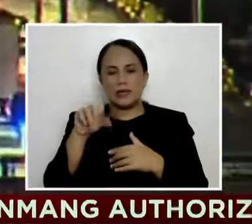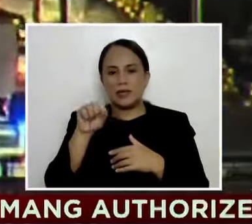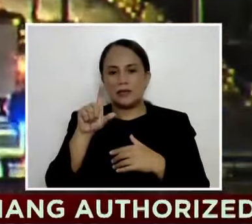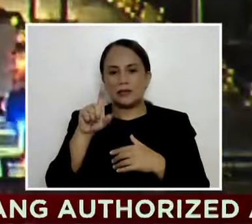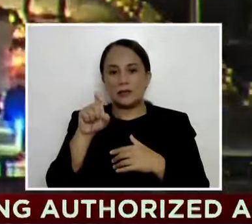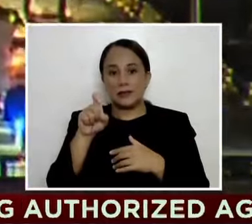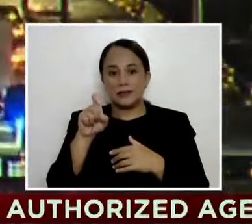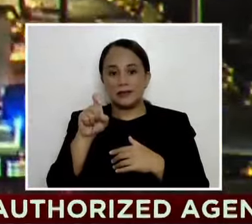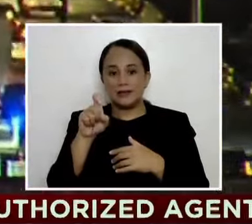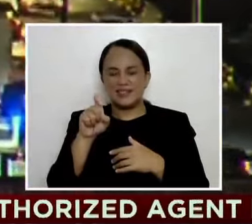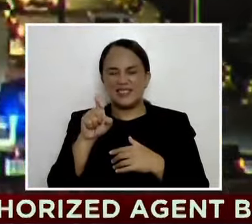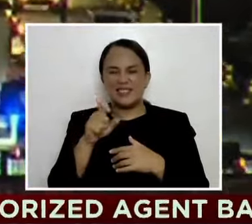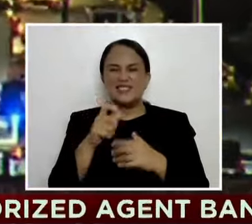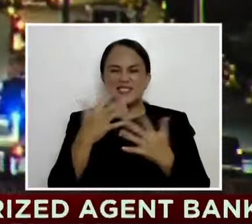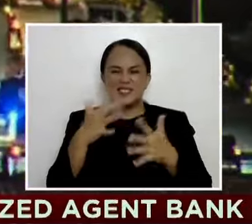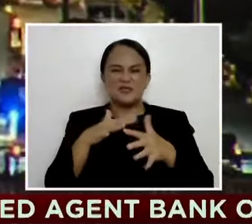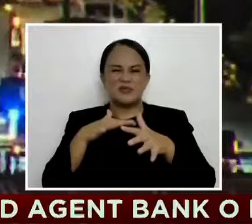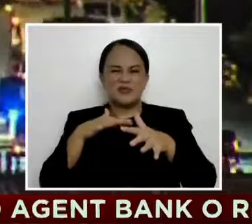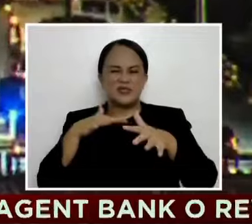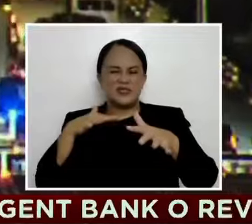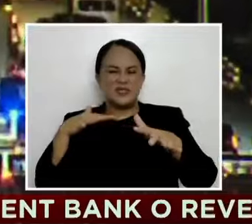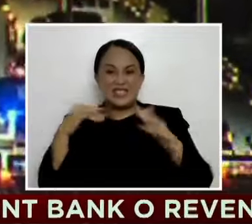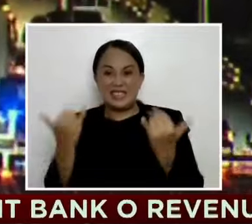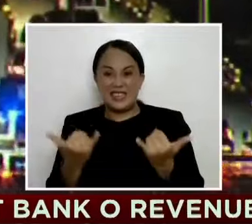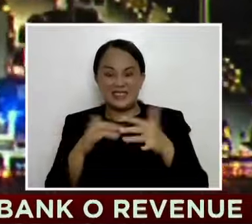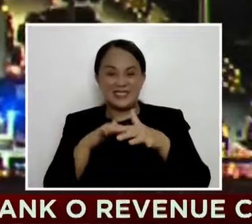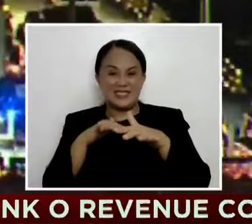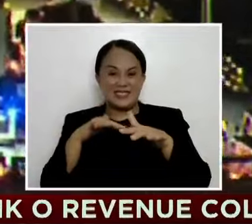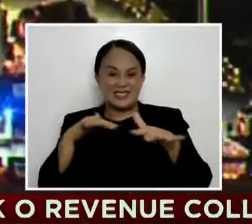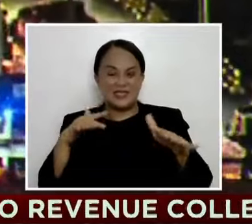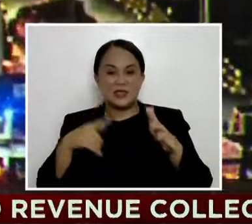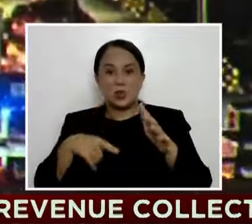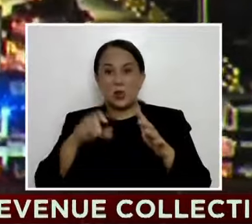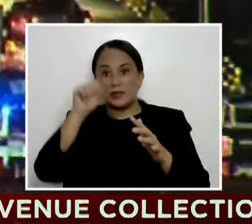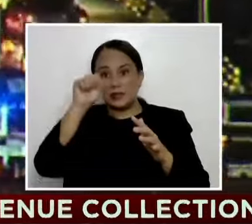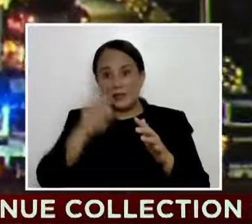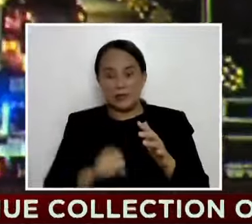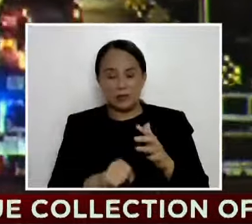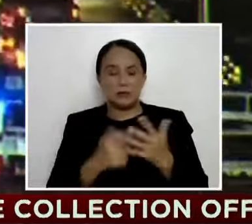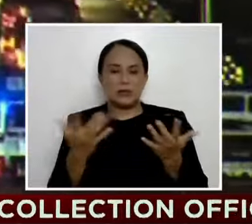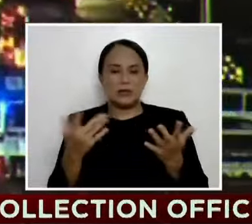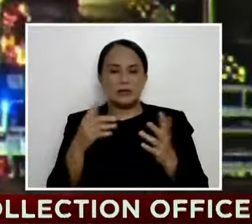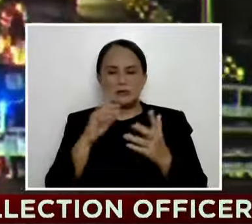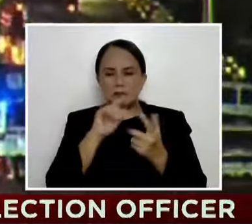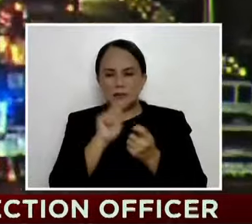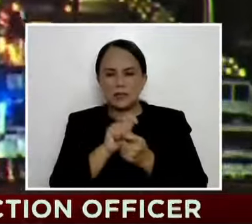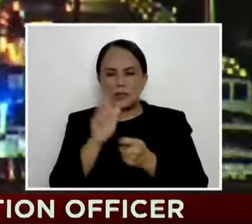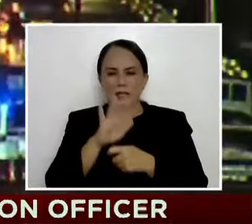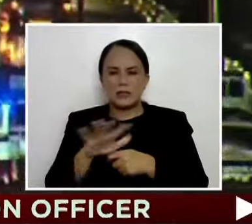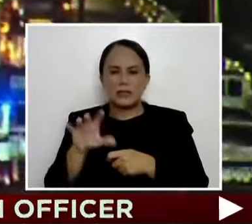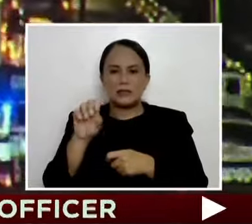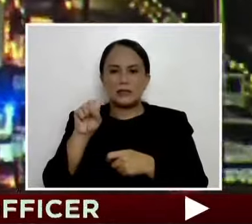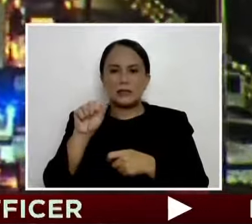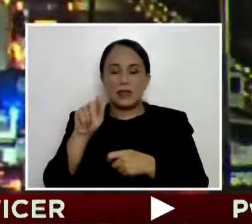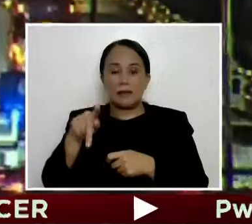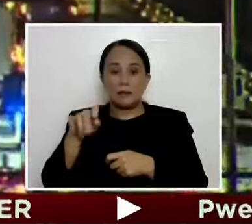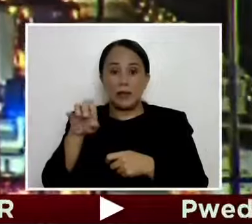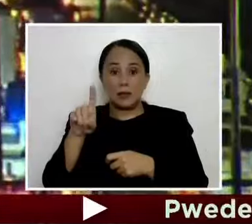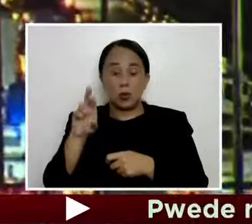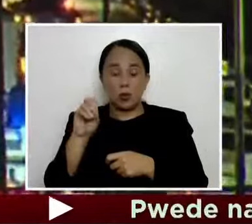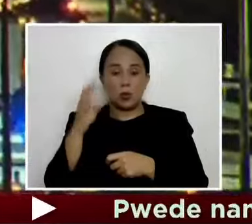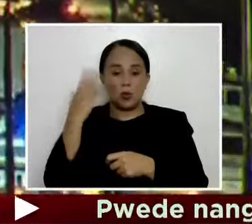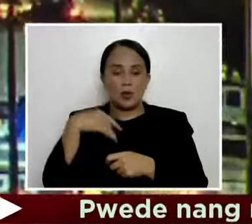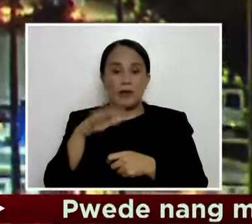ay mabigat na ang daloy ng trapiko pa southbound, partikular sa may lampas ng San Pedro, dahil mula